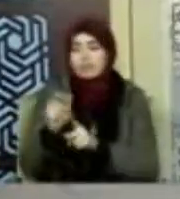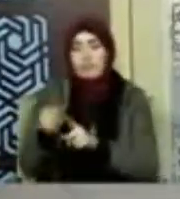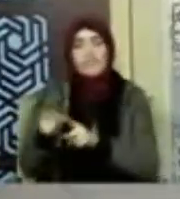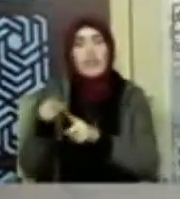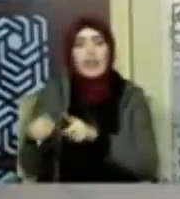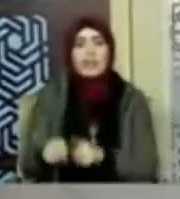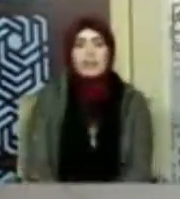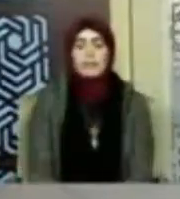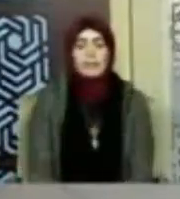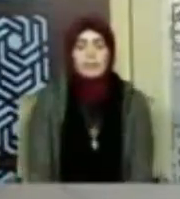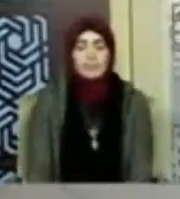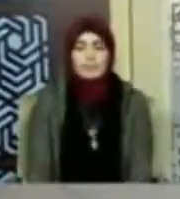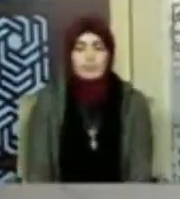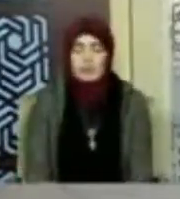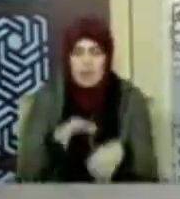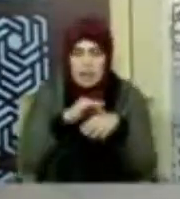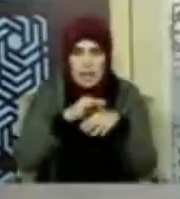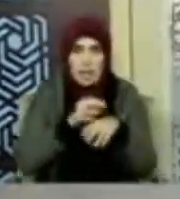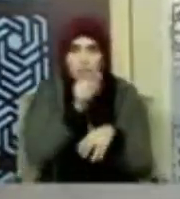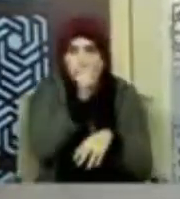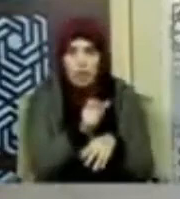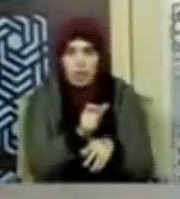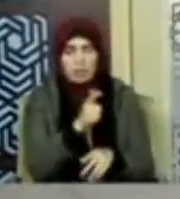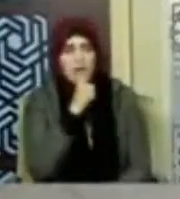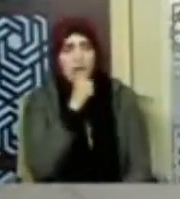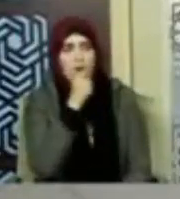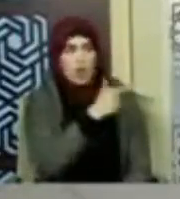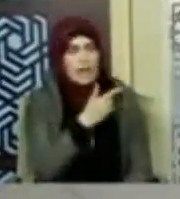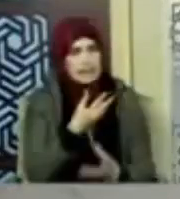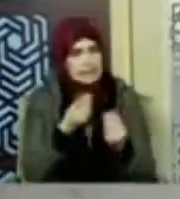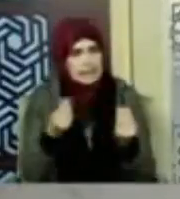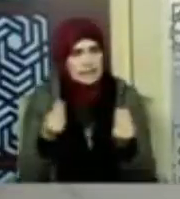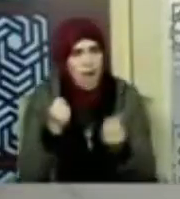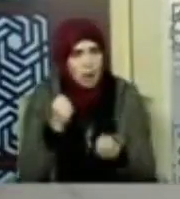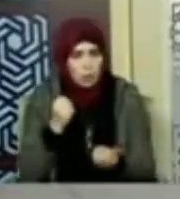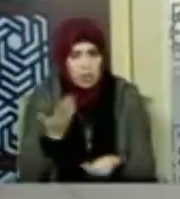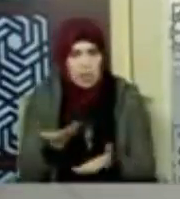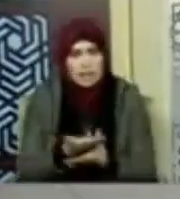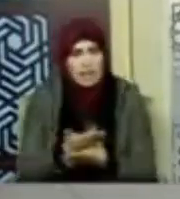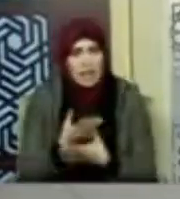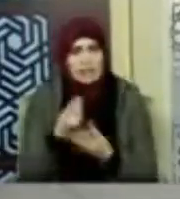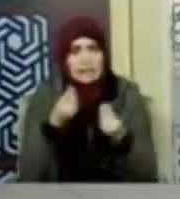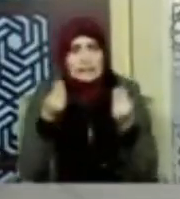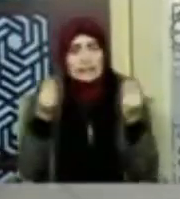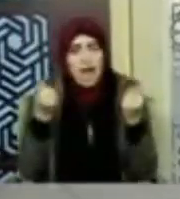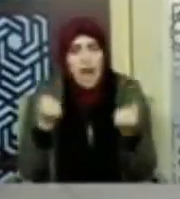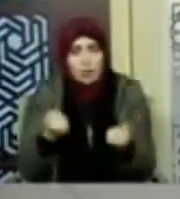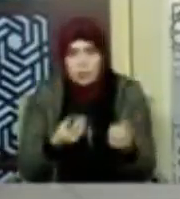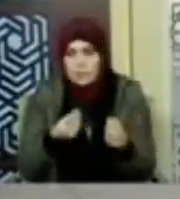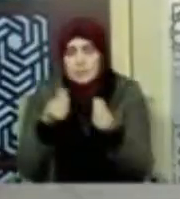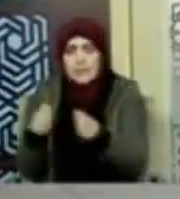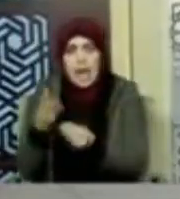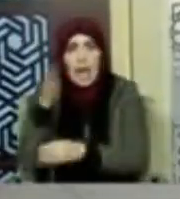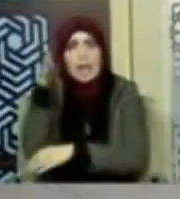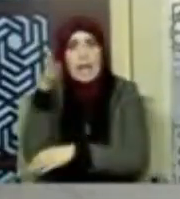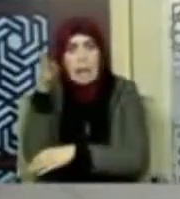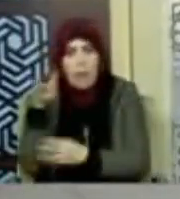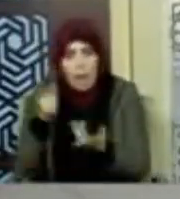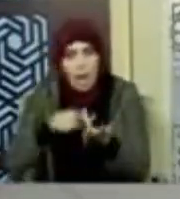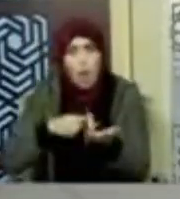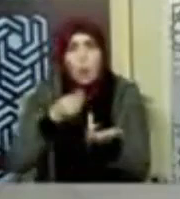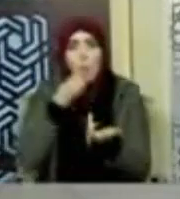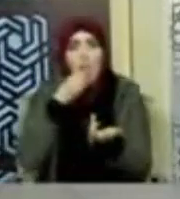له أحد الواقفين: أقصرت لها يا أمير المؤمنين، أعطيتها كثيرا وزدت في